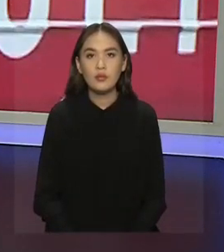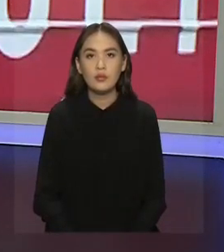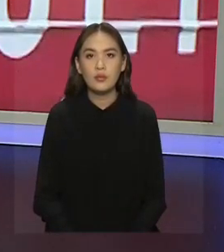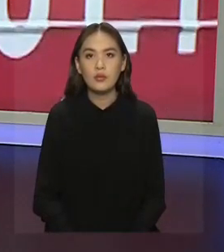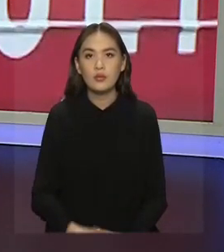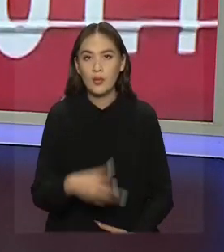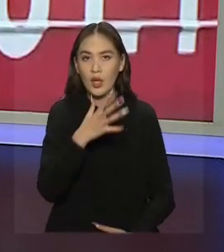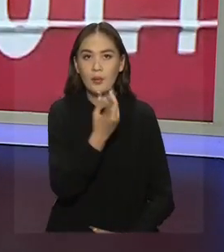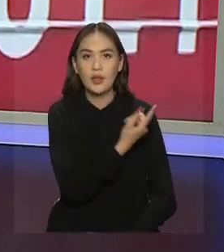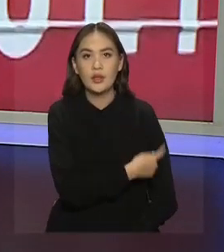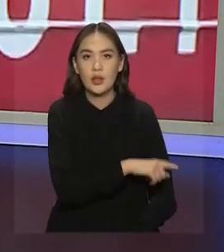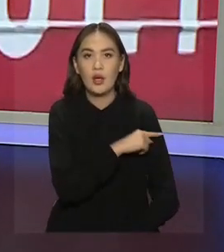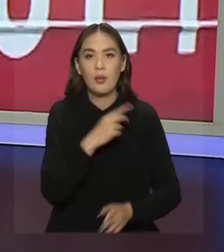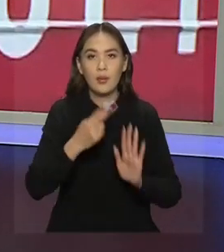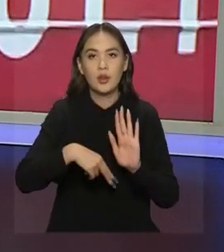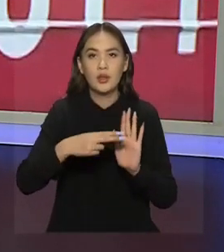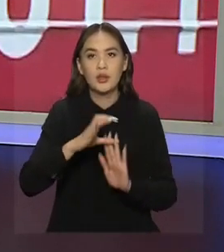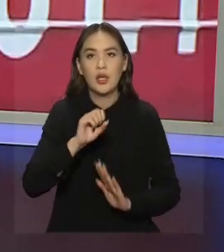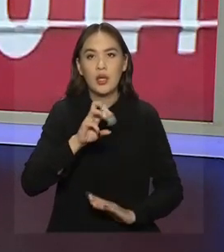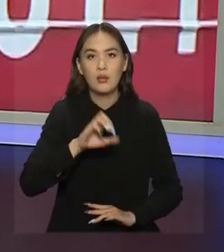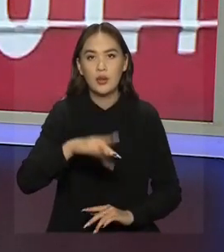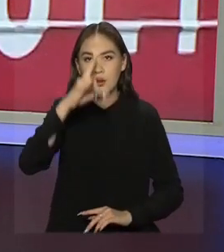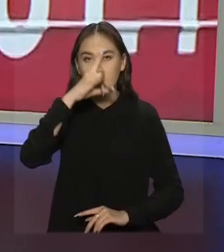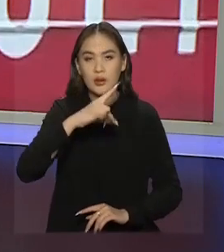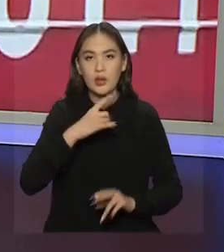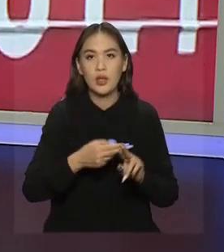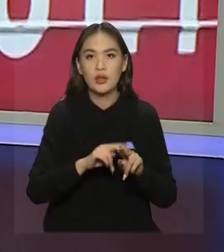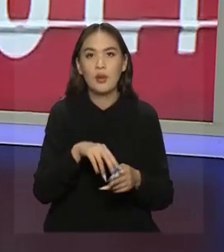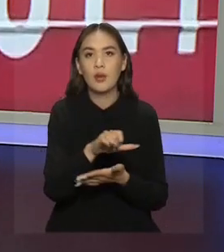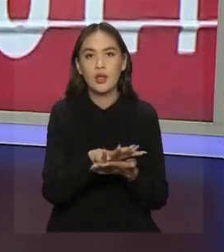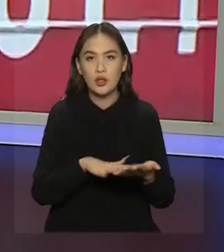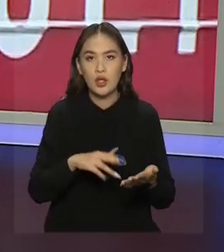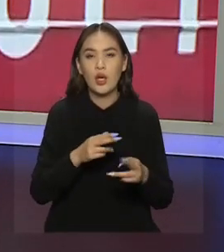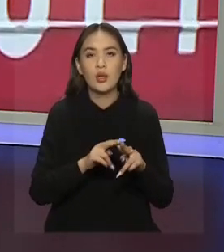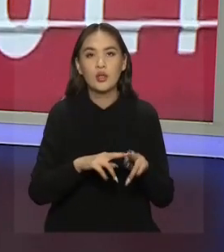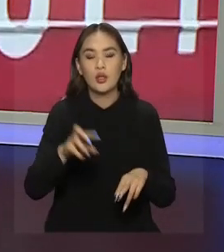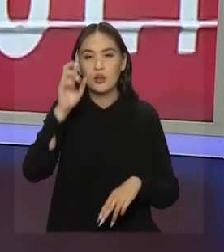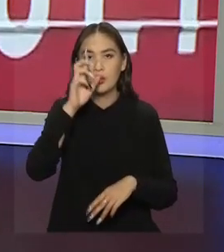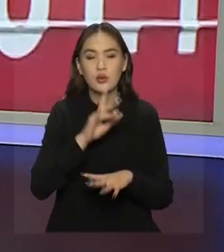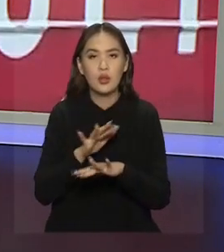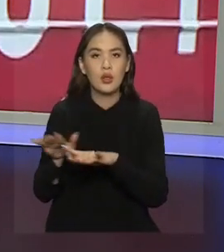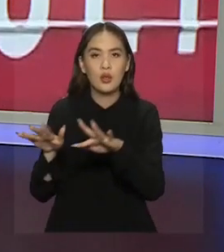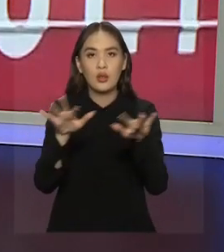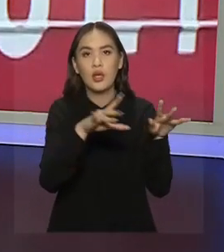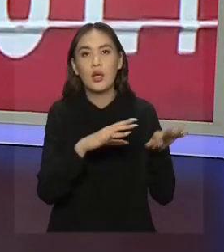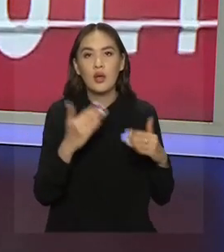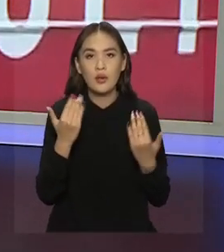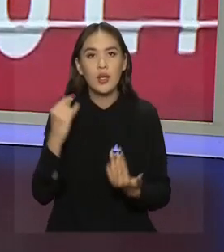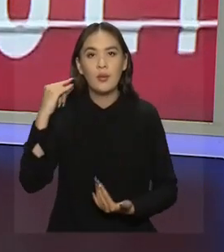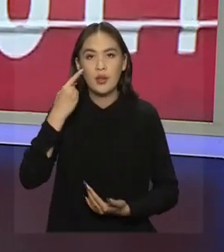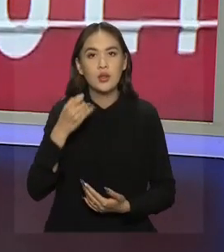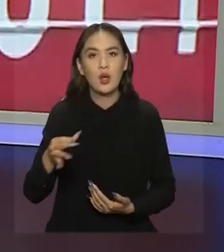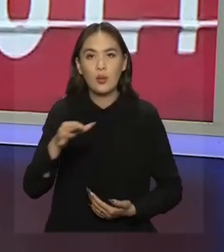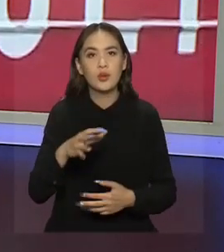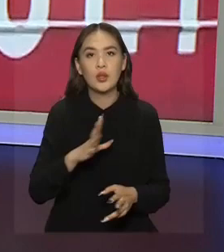Тем временем медицинский поезд «Саламат-Казахстан» продолжает свое путешествие по стране. Сегодня он прибыл в Павлодарскую